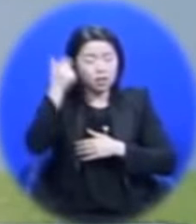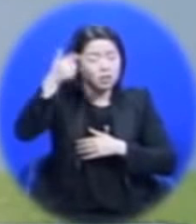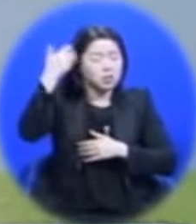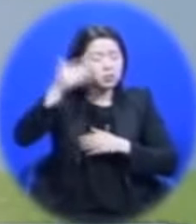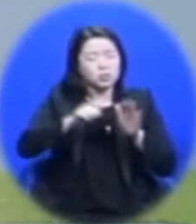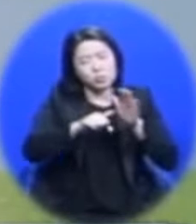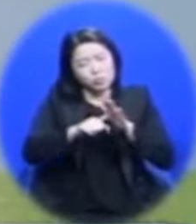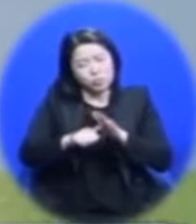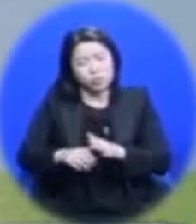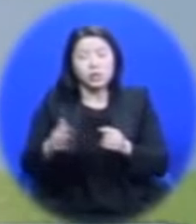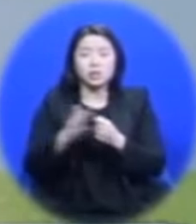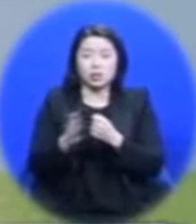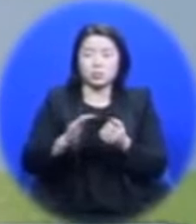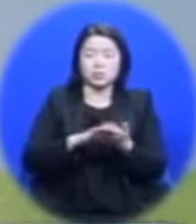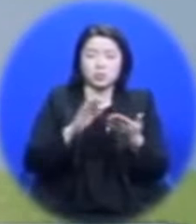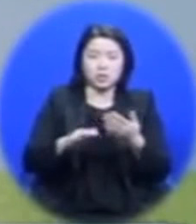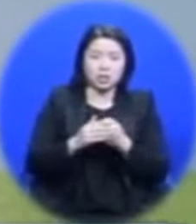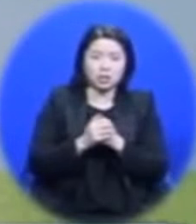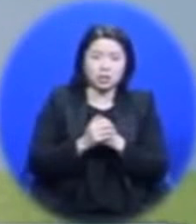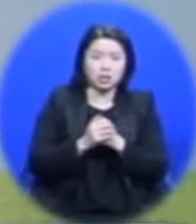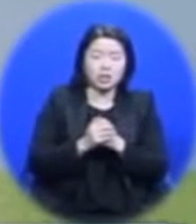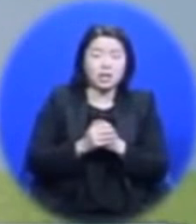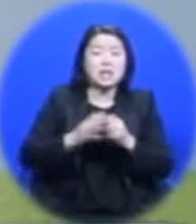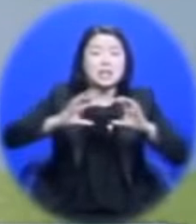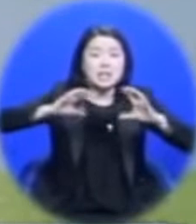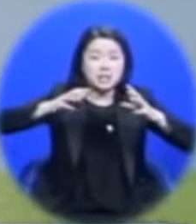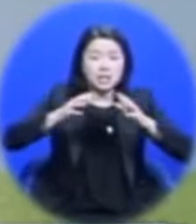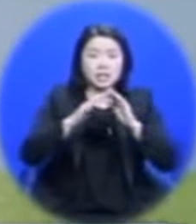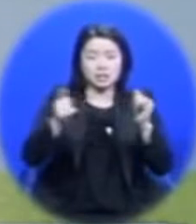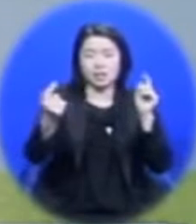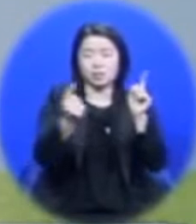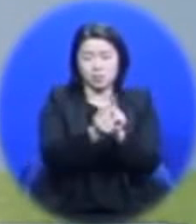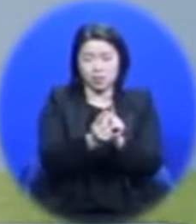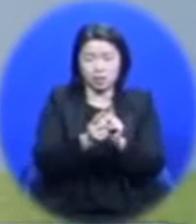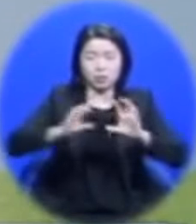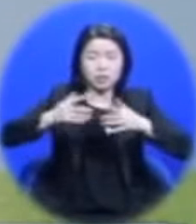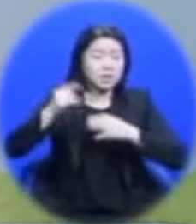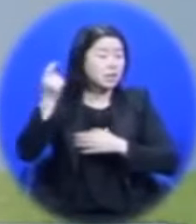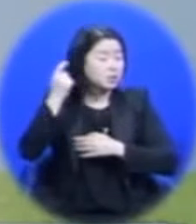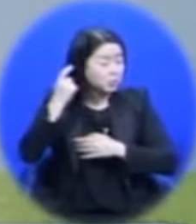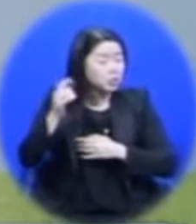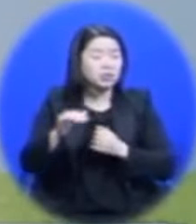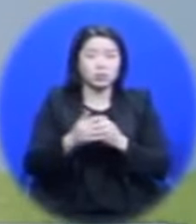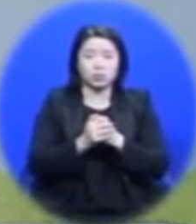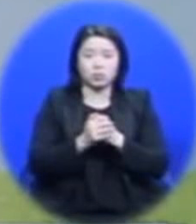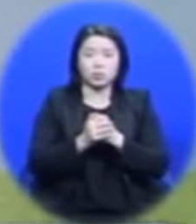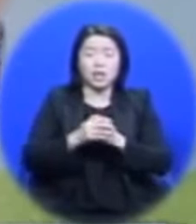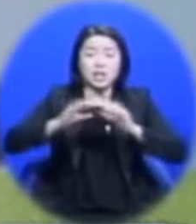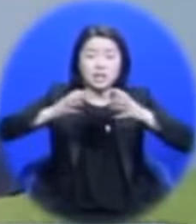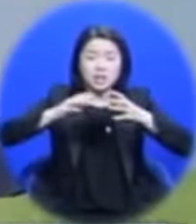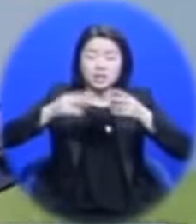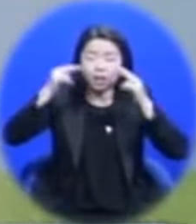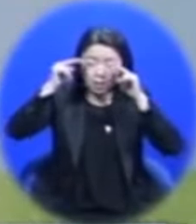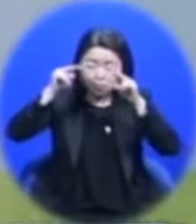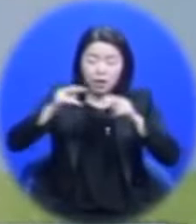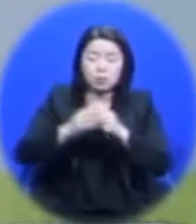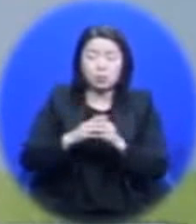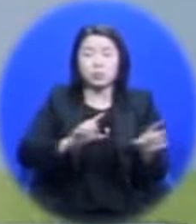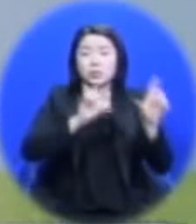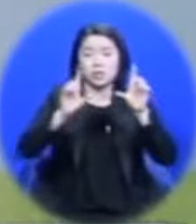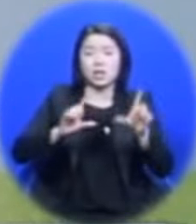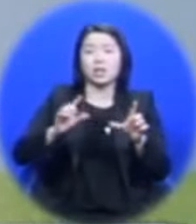거예요. 세상 사람 만나고 세상 소식만 듣고 세상만 바라보고